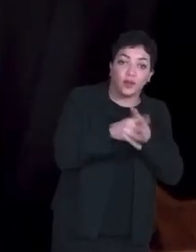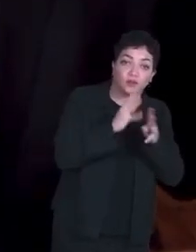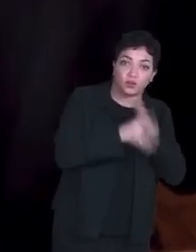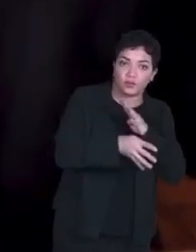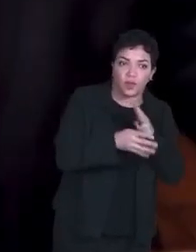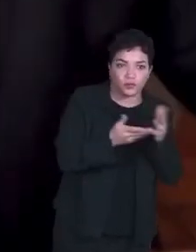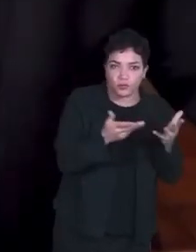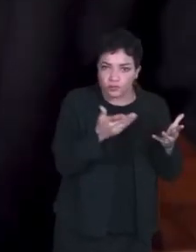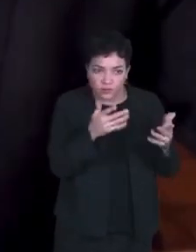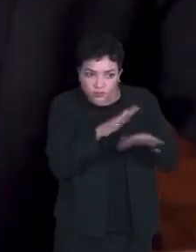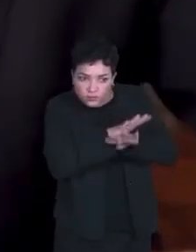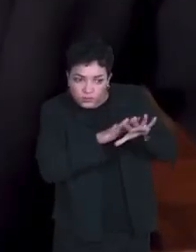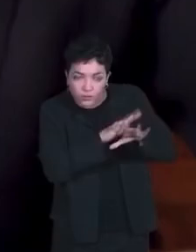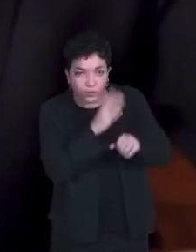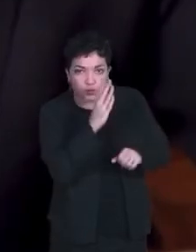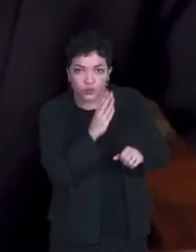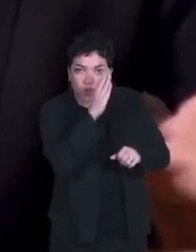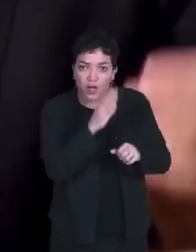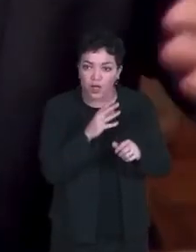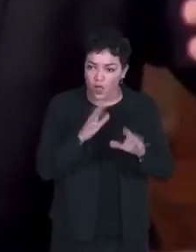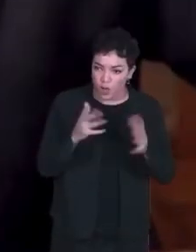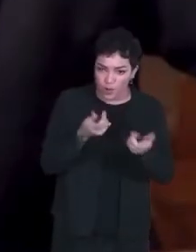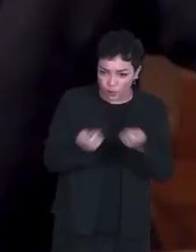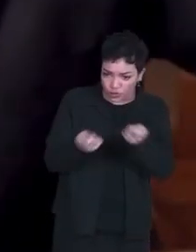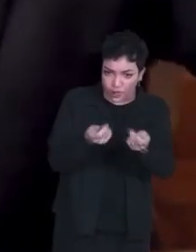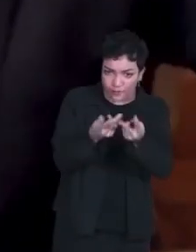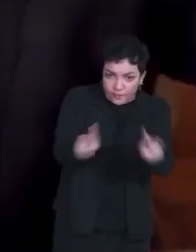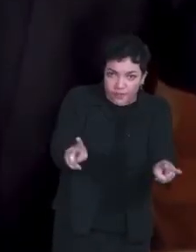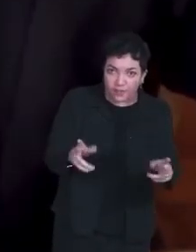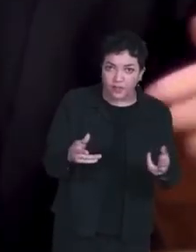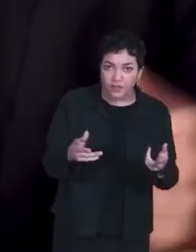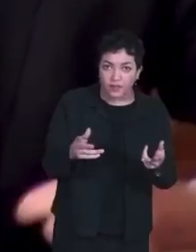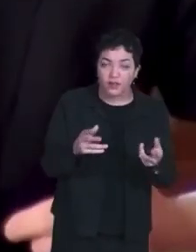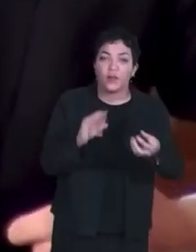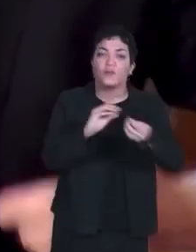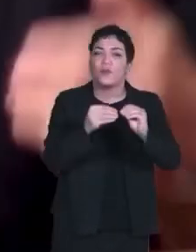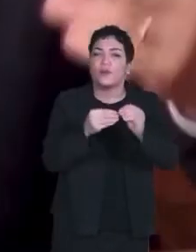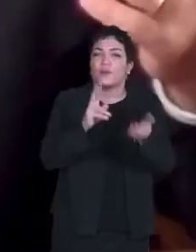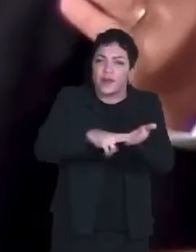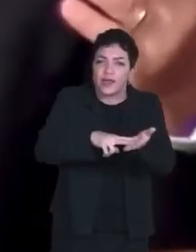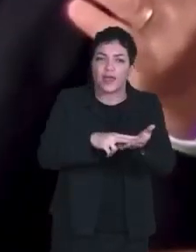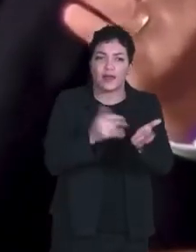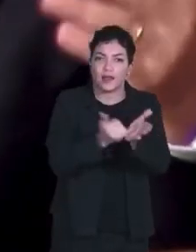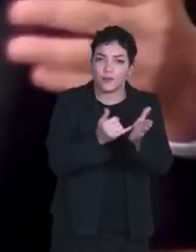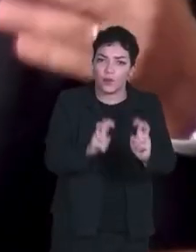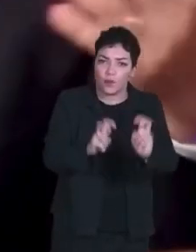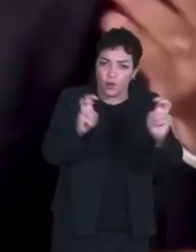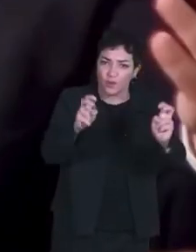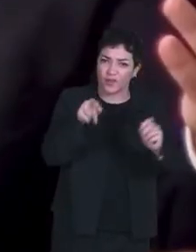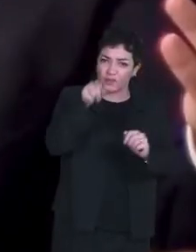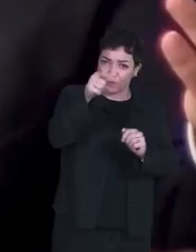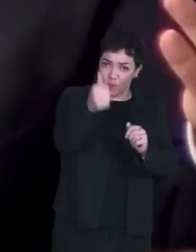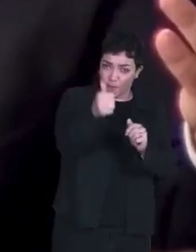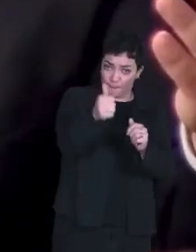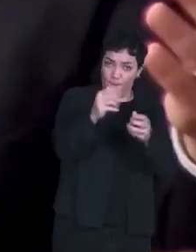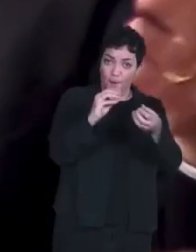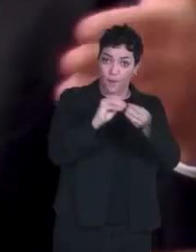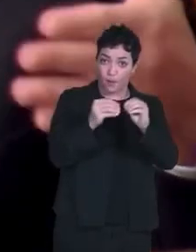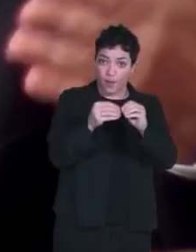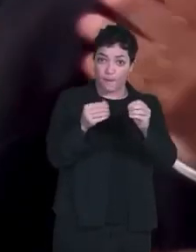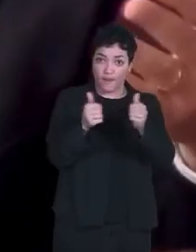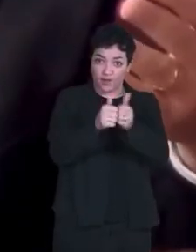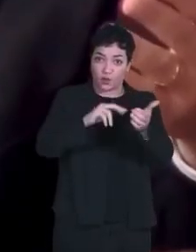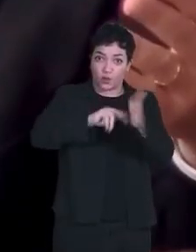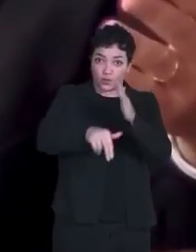ville, quels sont les problèmes réels, au-delà de savoir s'il faut augmenter ou pas les impôts. Est-ce que vous avez un problème avec vos contrats d'énergie?